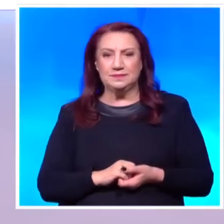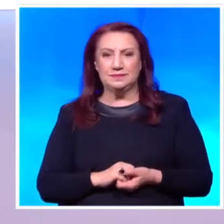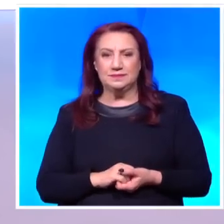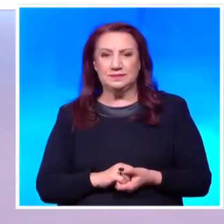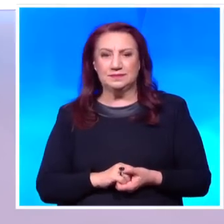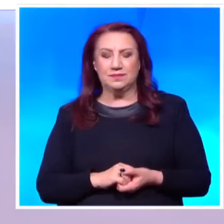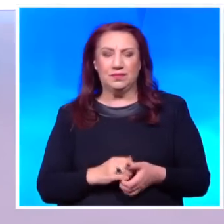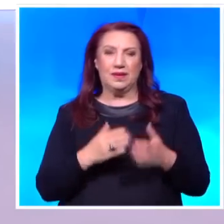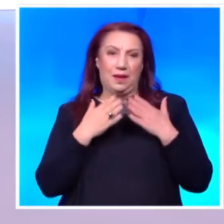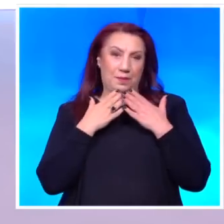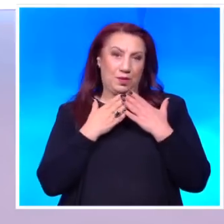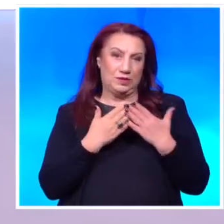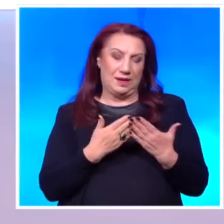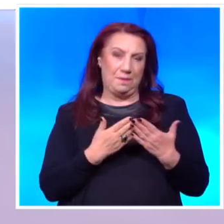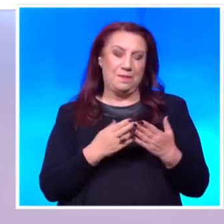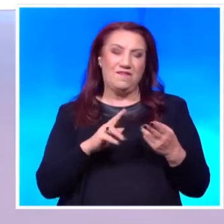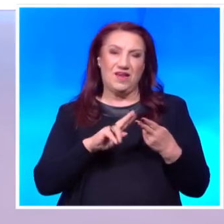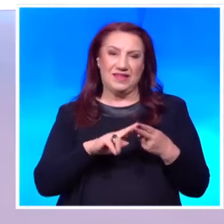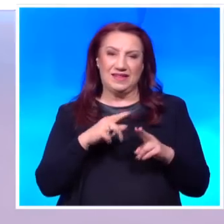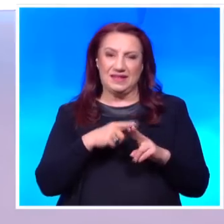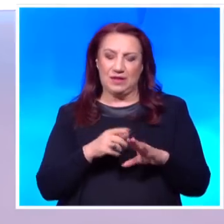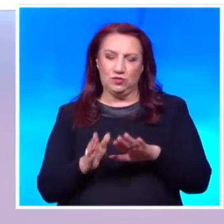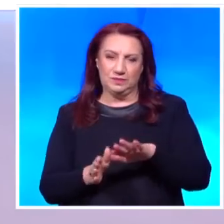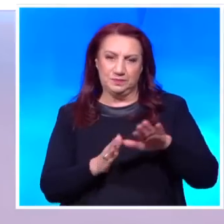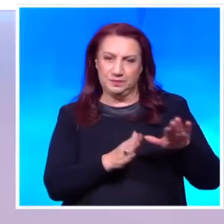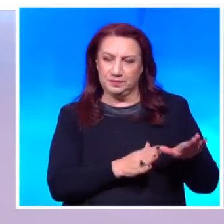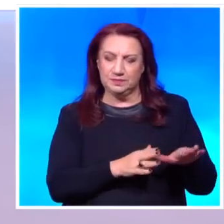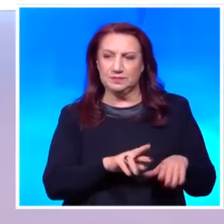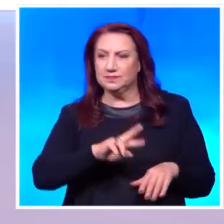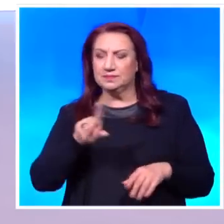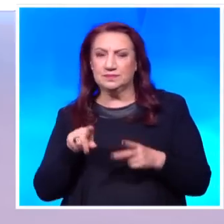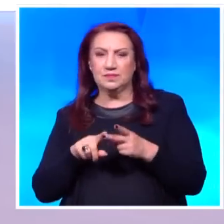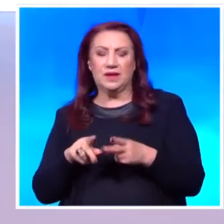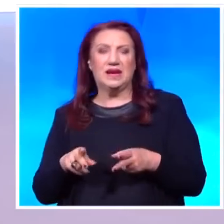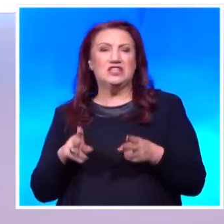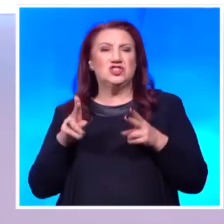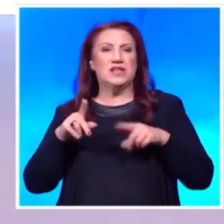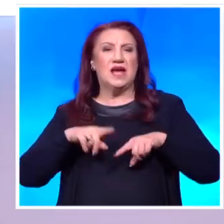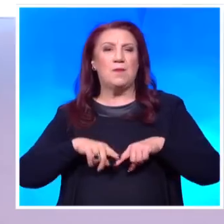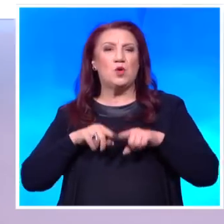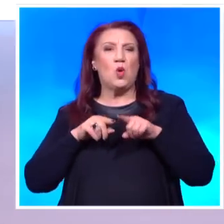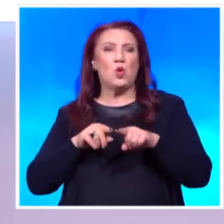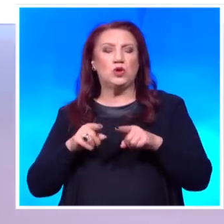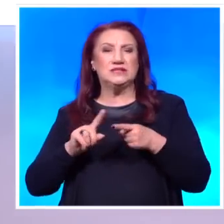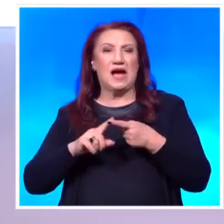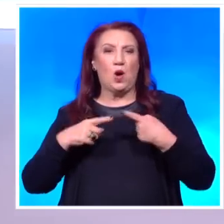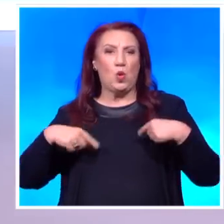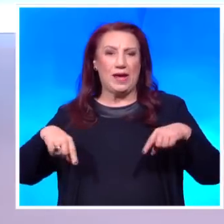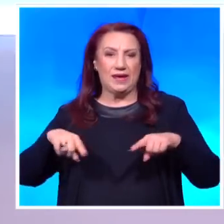Ванина Неткова, благодаря. Сега и за решението на прокурорската колегия от днес. Гергана Венкова следи. Добър вечер.